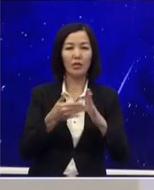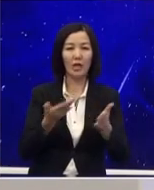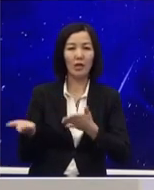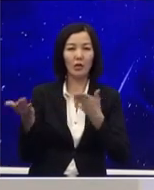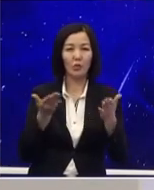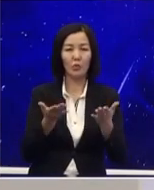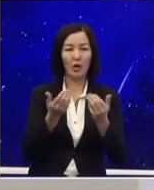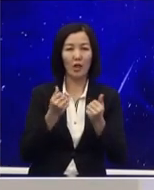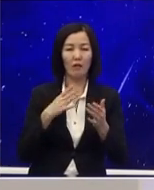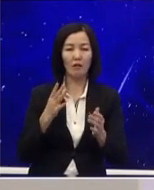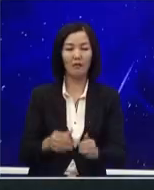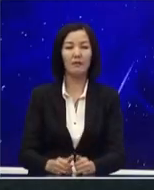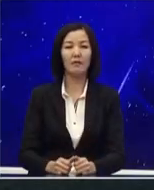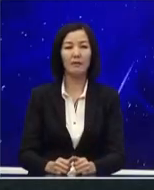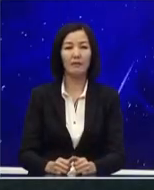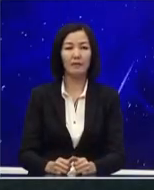шақырту алған.